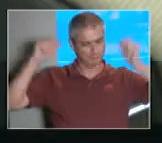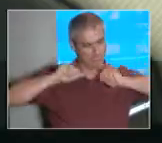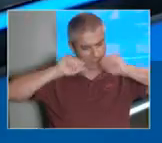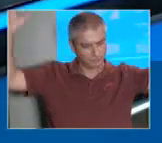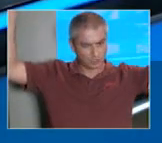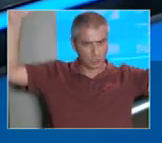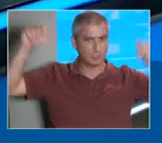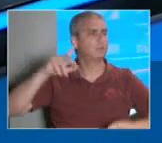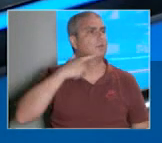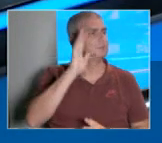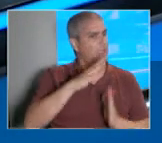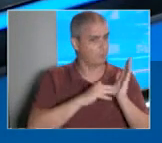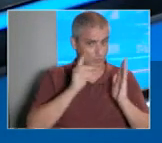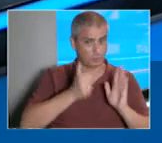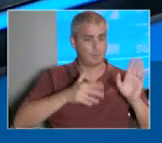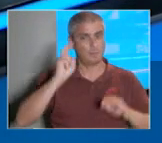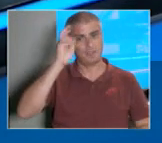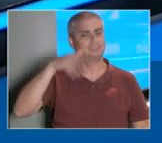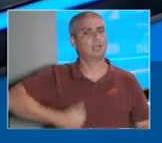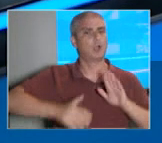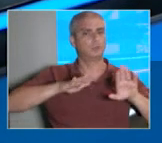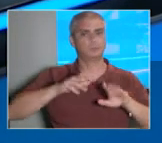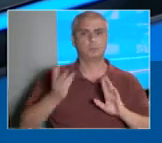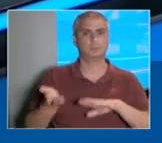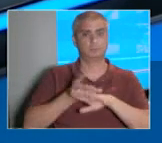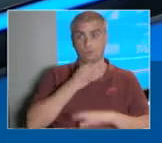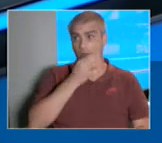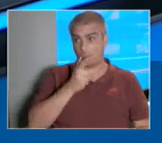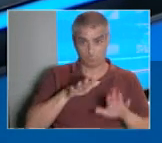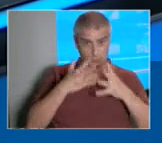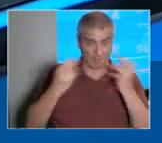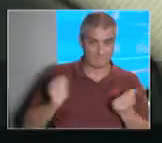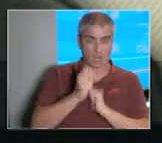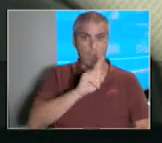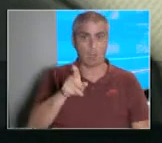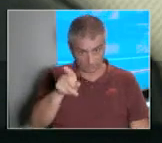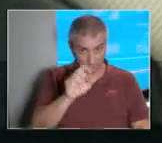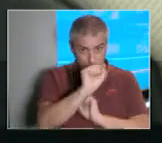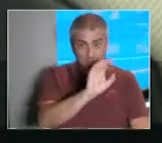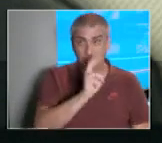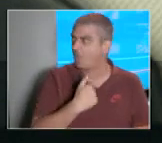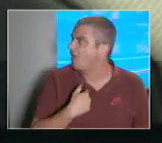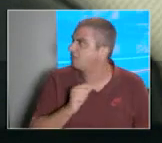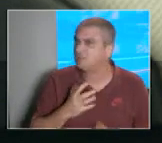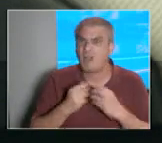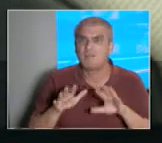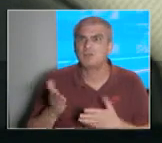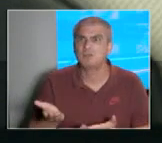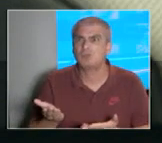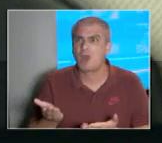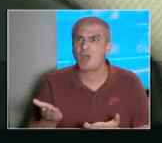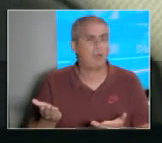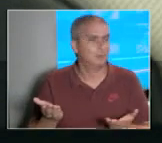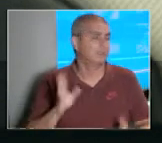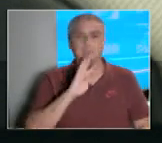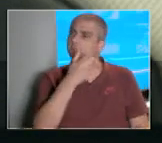בתוך הממשלה. כשיגיע המועד שגנץ יהיה צריך להיות ראש ממשלה, ואז תעלה השאלה, אם יפרק את הממשלה או לא, תלכו עם גנץ. אנחנו צריכים לפרק ממשלה? לא,